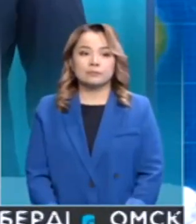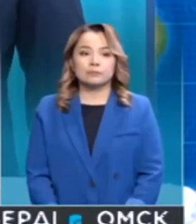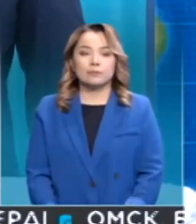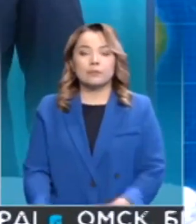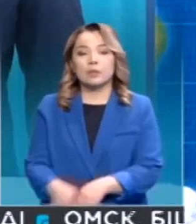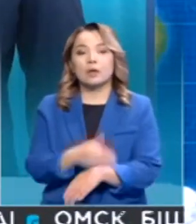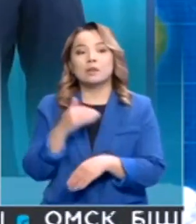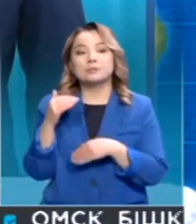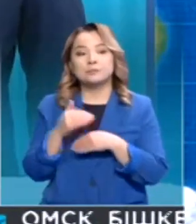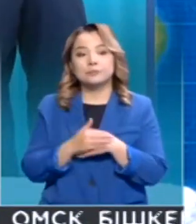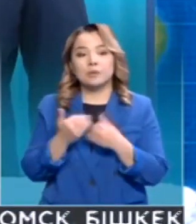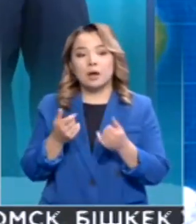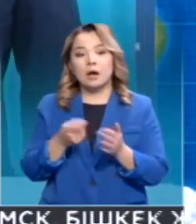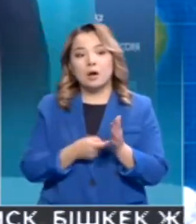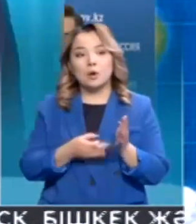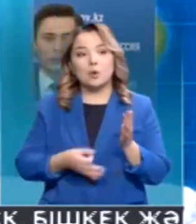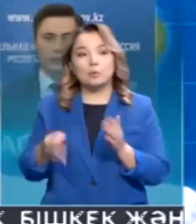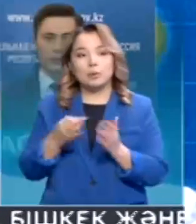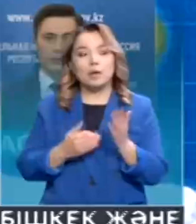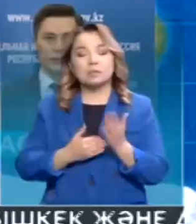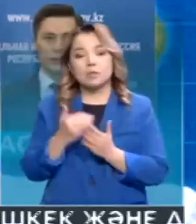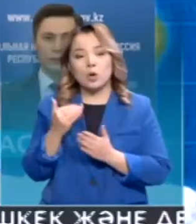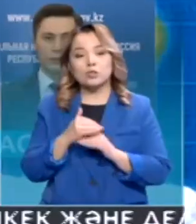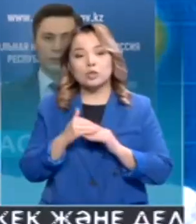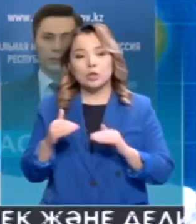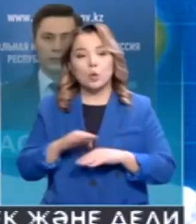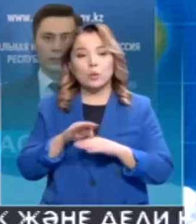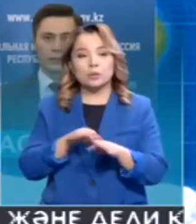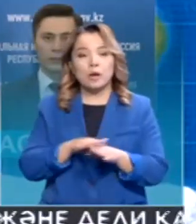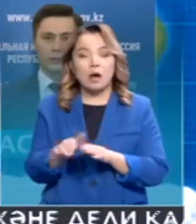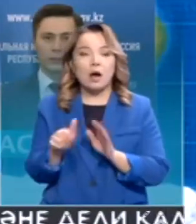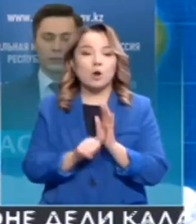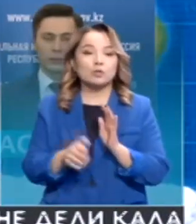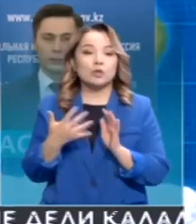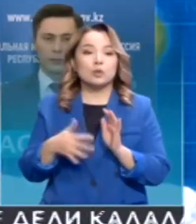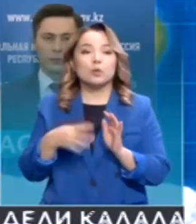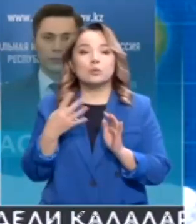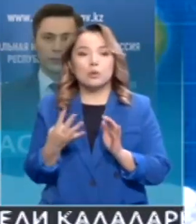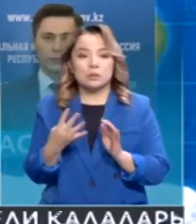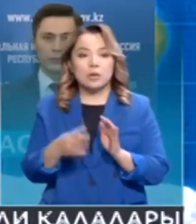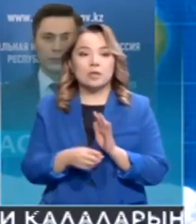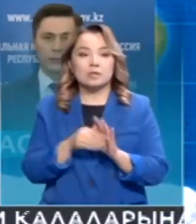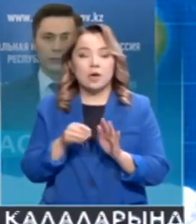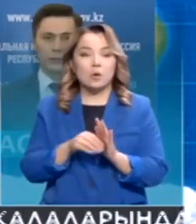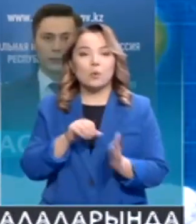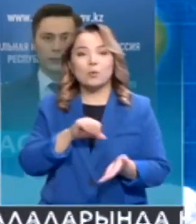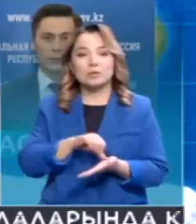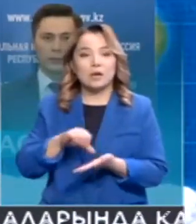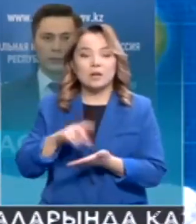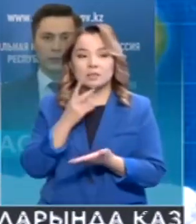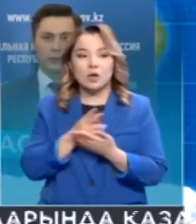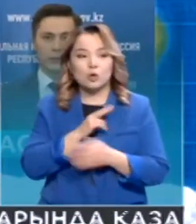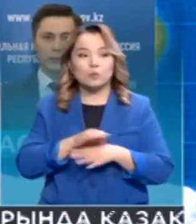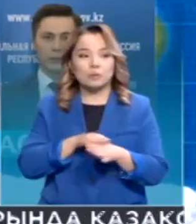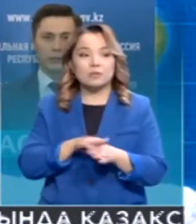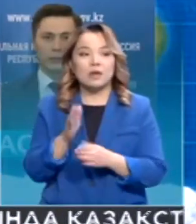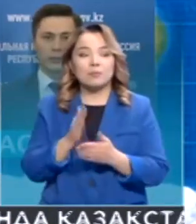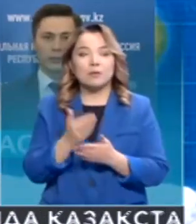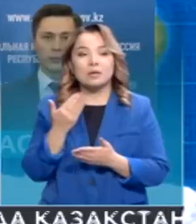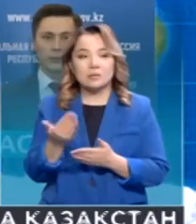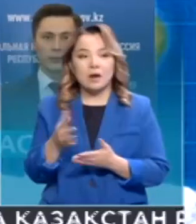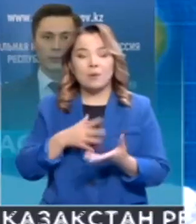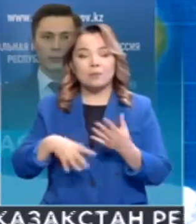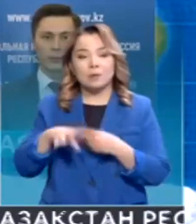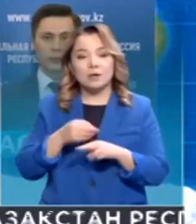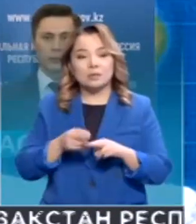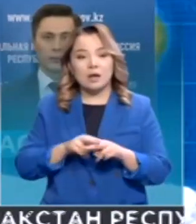Қалғанша Қарағанды облысында да сайлау өте жоғары деңгейде өтті. Өңірде 654 сайлау учаскесі жұмыс істеді. Мамандардың сөзінше, олардың